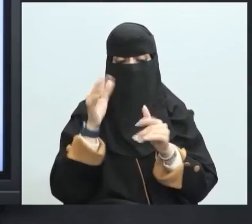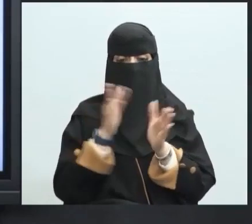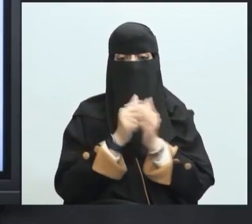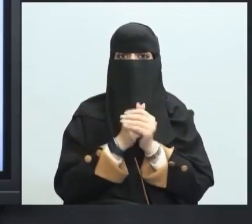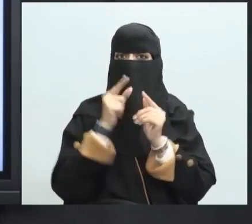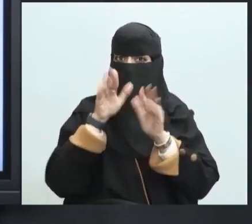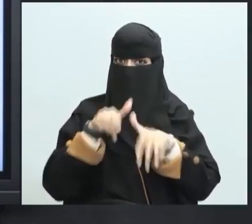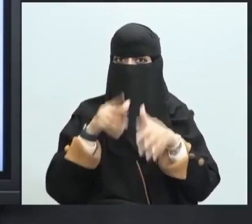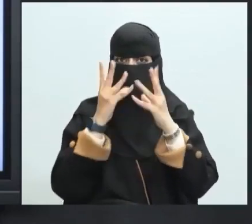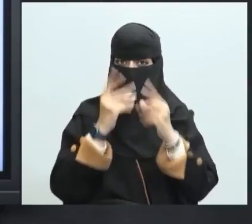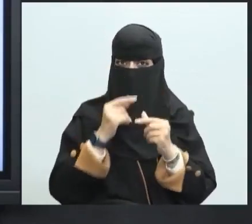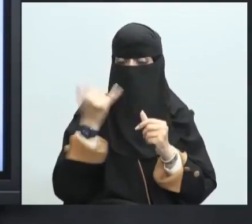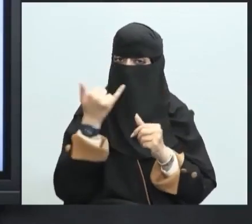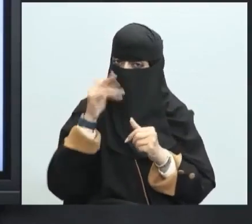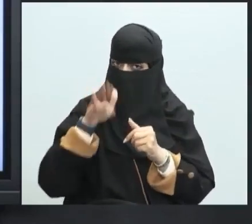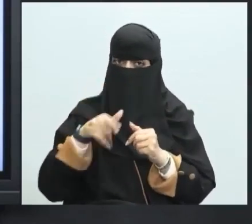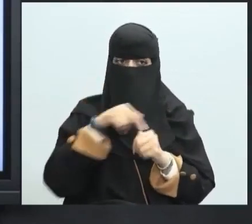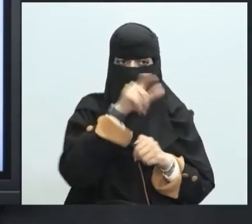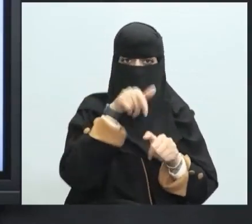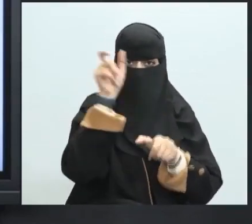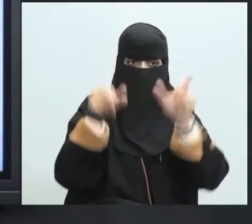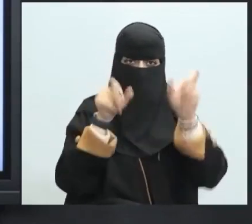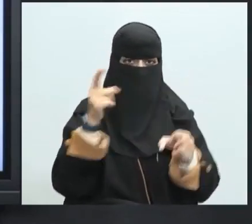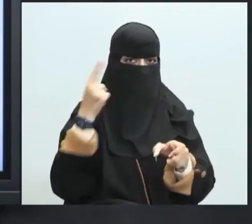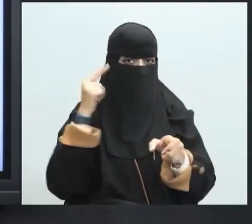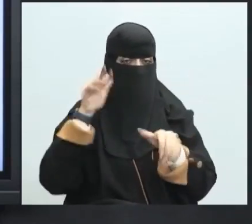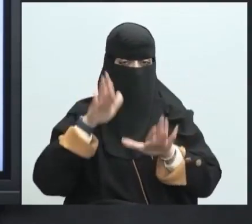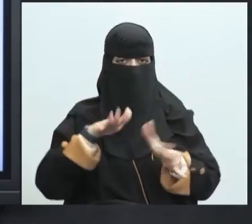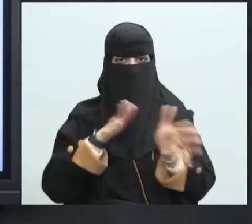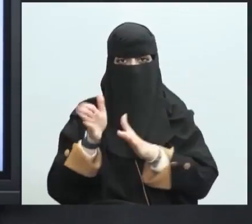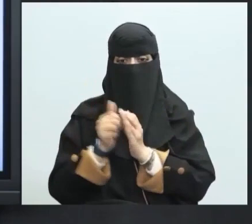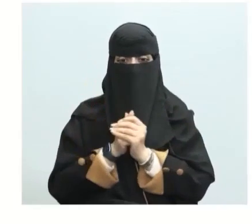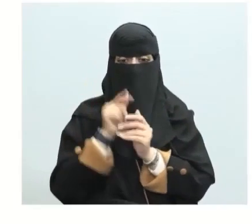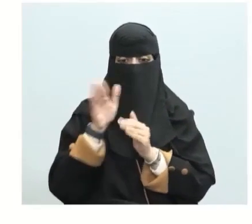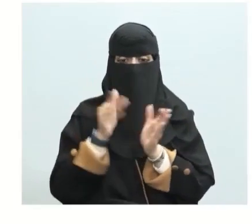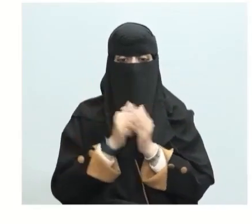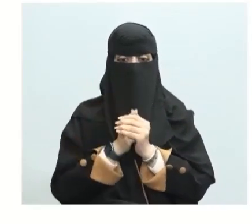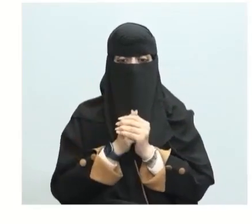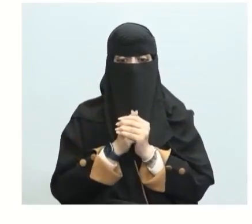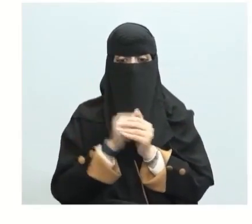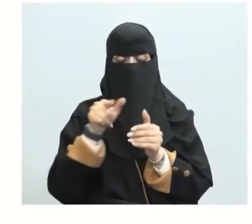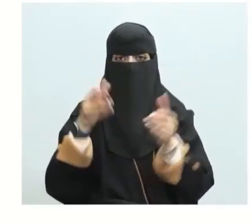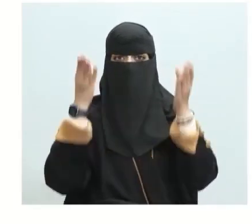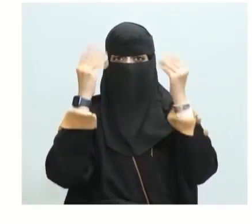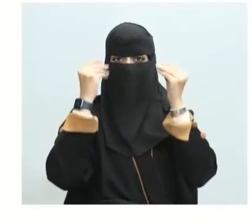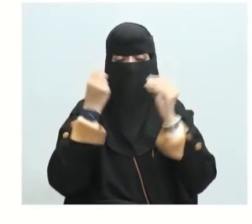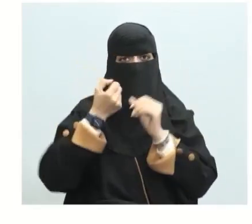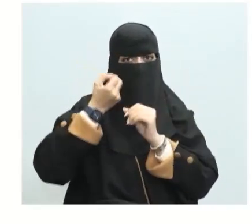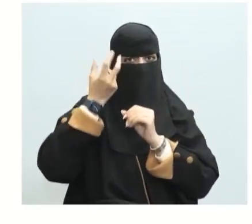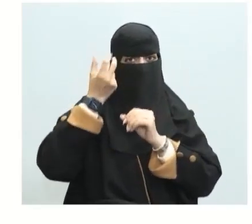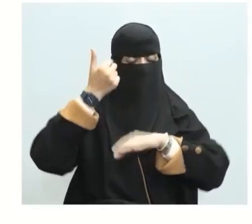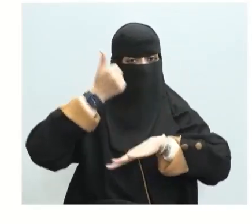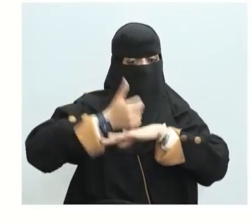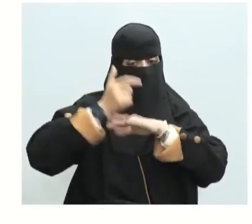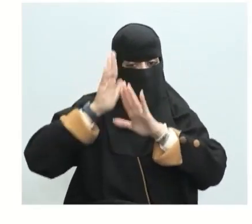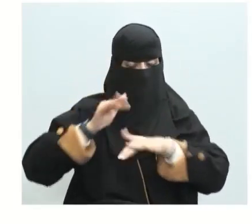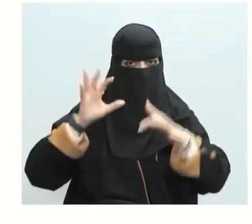ايضا مناسبه واهميته للمستمعين ولعله يناسب ايضا الحال التي عليها البعض المعلومات والافكار الاساسيه للموضوع